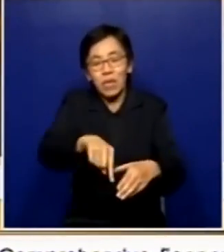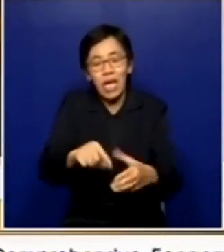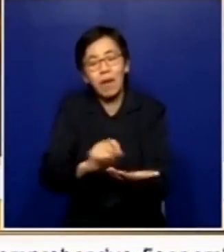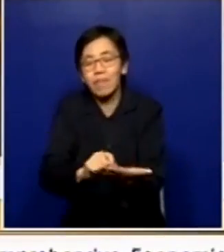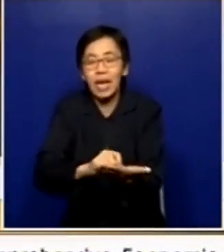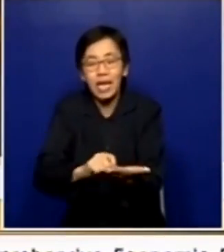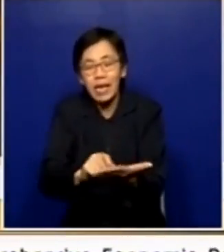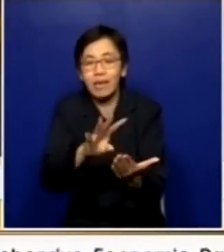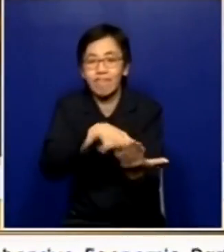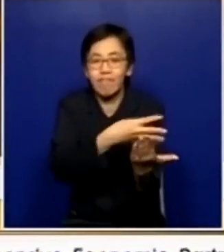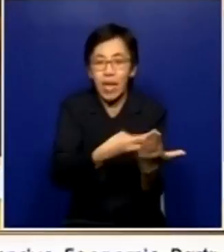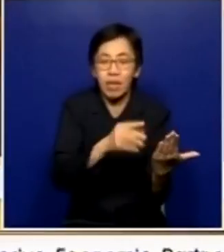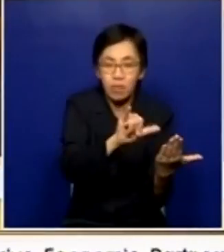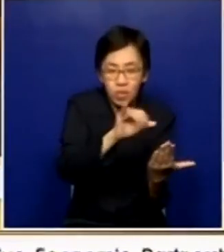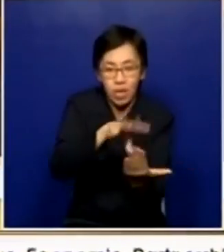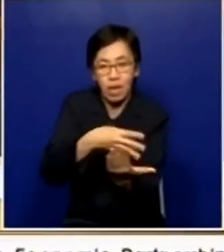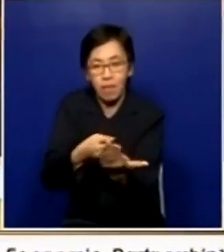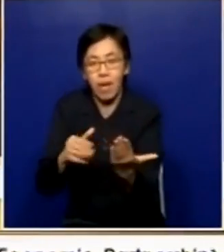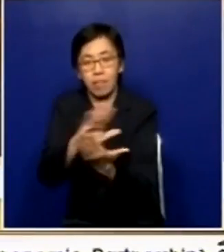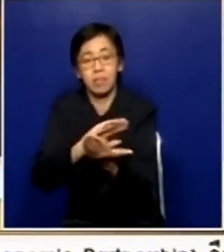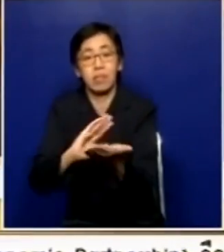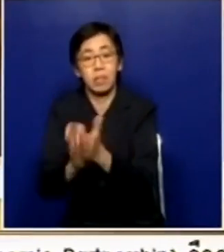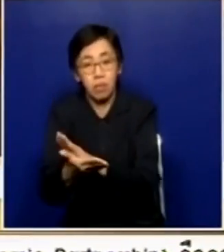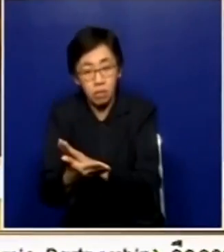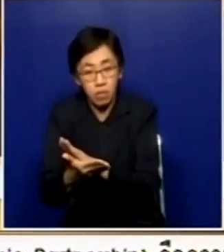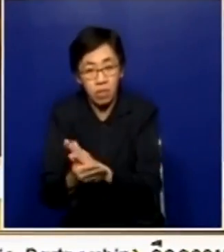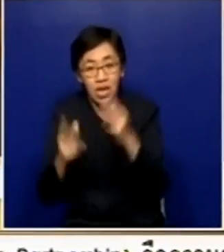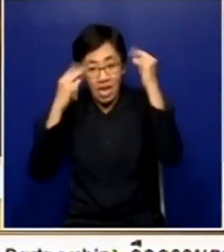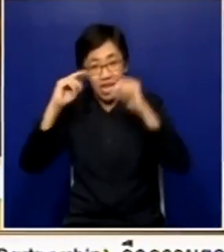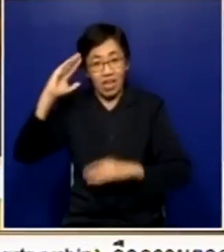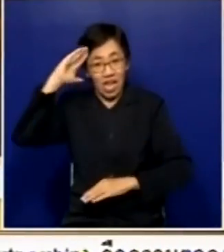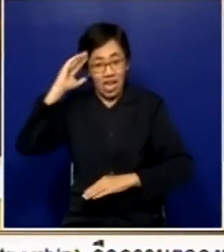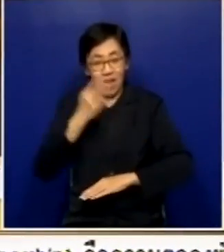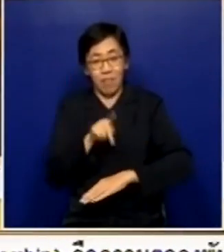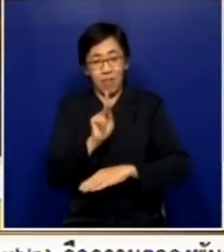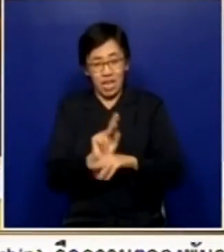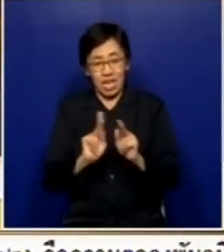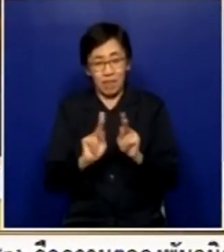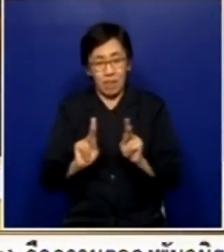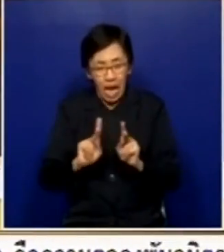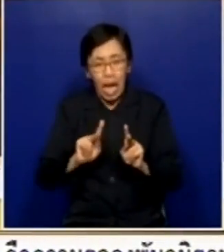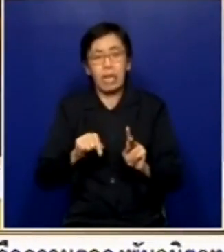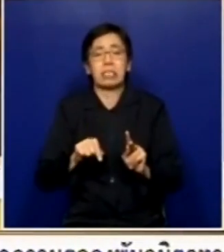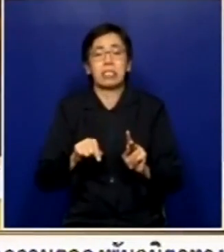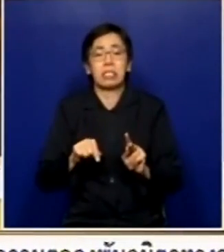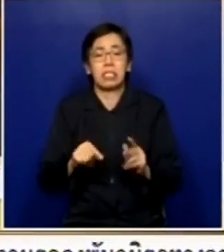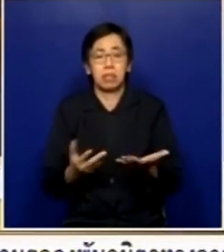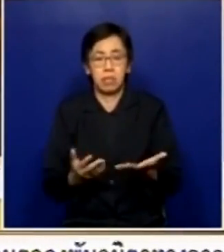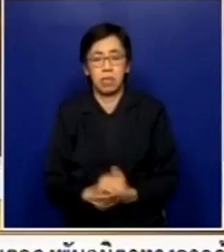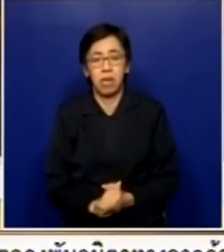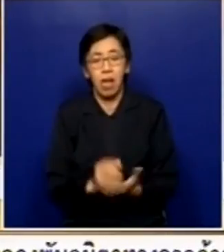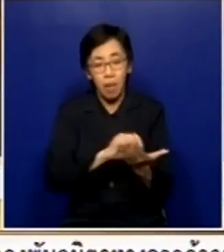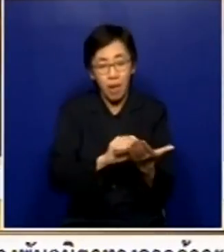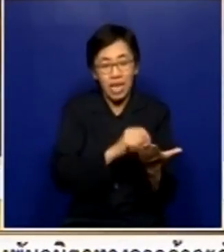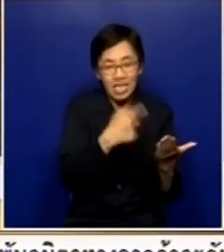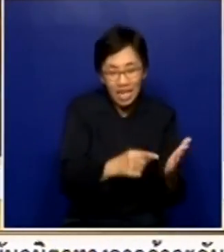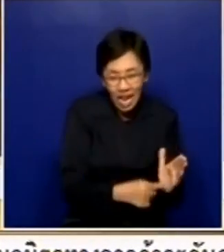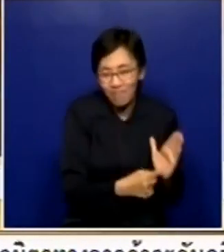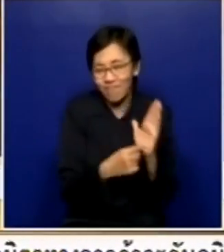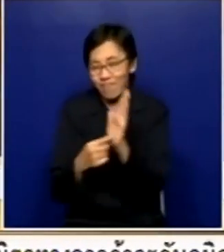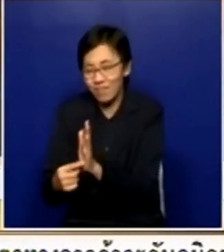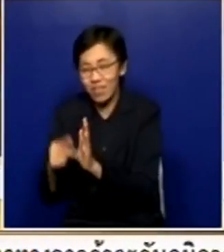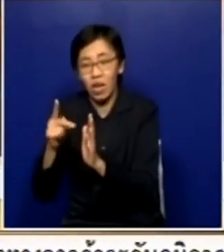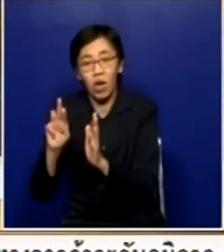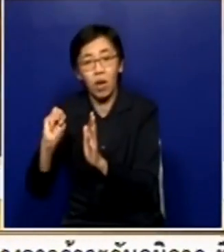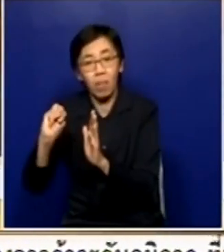รวมถึงพลเอกประยุทธ์จันทร์โอชาที่นั่งตำแหน่งเป็นประธานคณะกรรมการด้วยตัวเองเมื่อร่างเสร็จก็นำไปให้คณะรัฐมนตรี